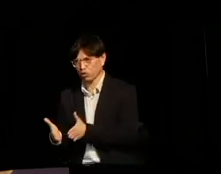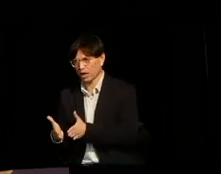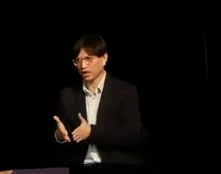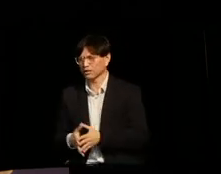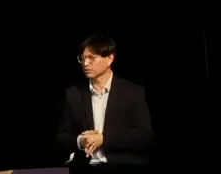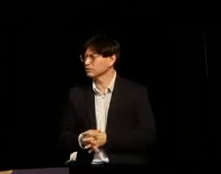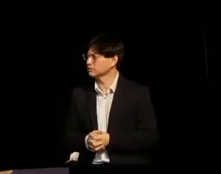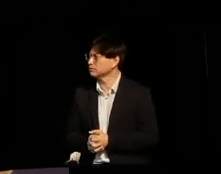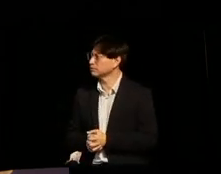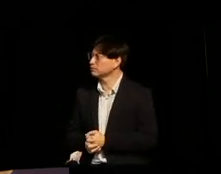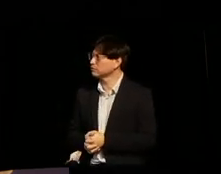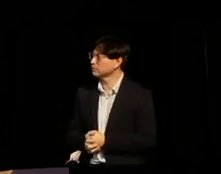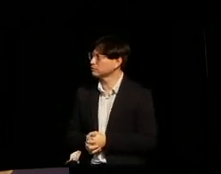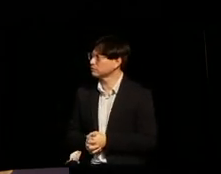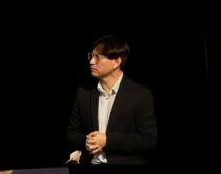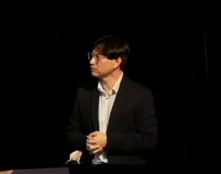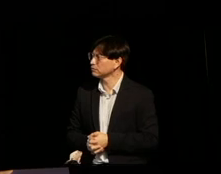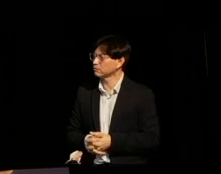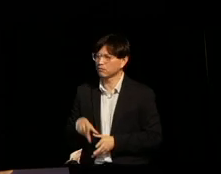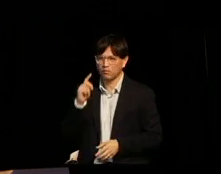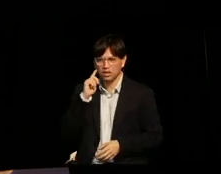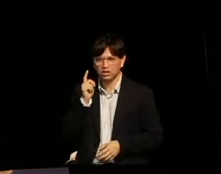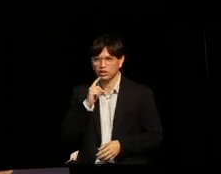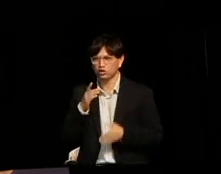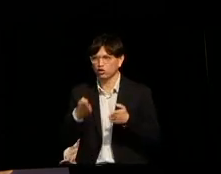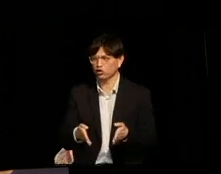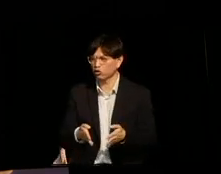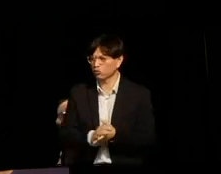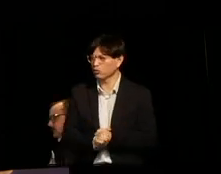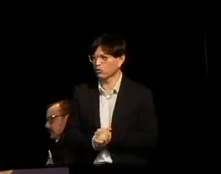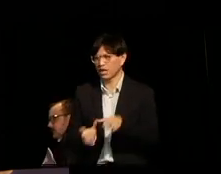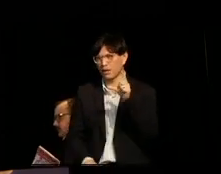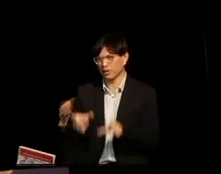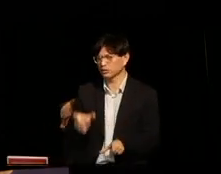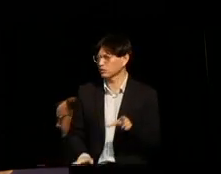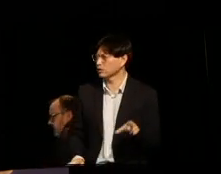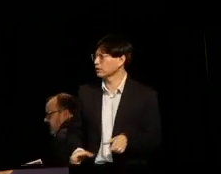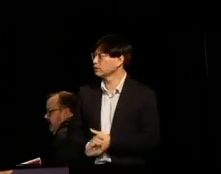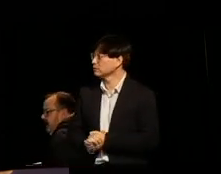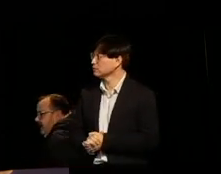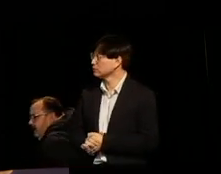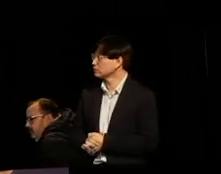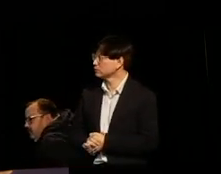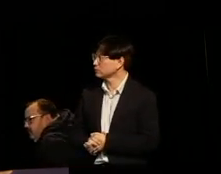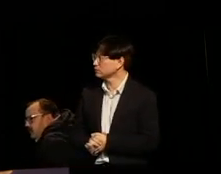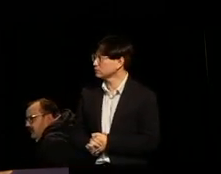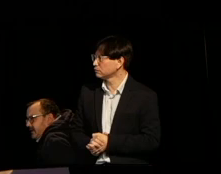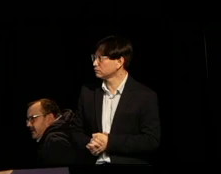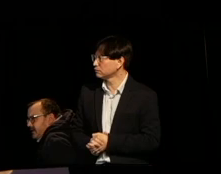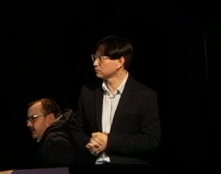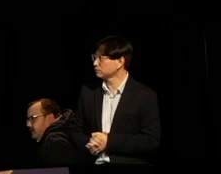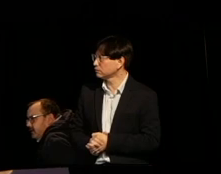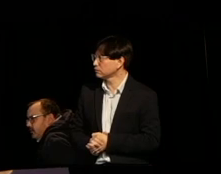persone che che sentirete poi dopo Valeria Sansoni Alberto Belloni Antonella la ciancetta Angelo Trecca e Maria Scicchitano